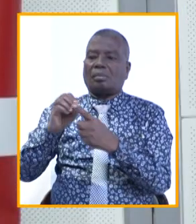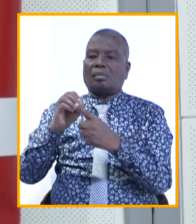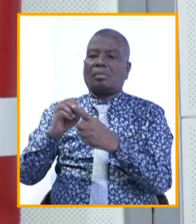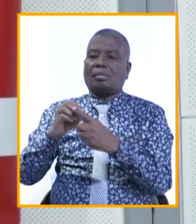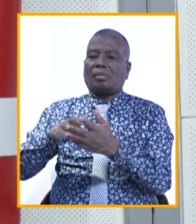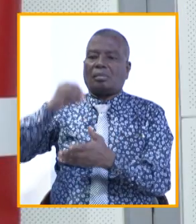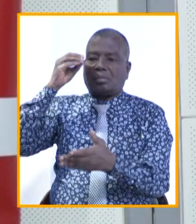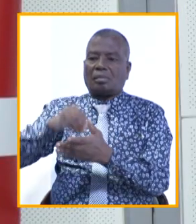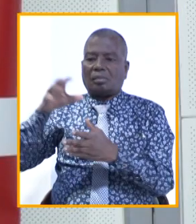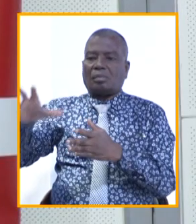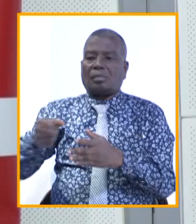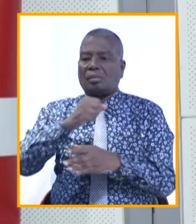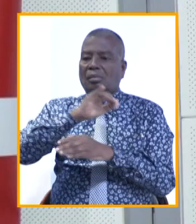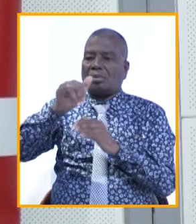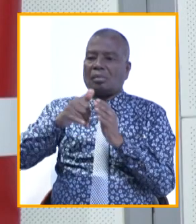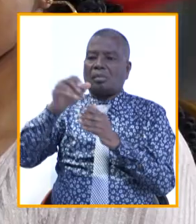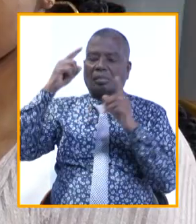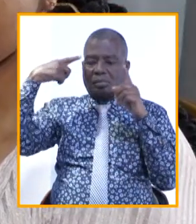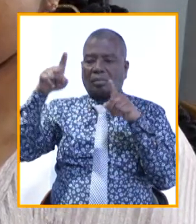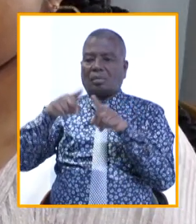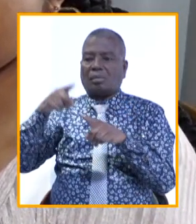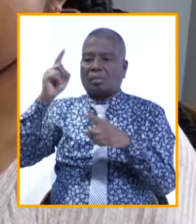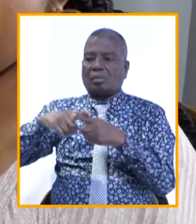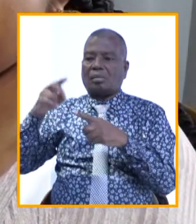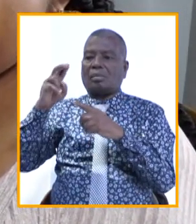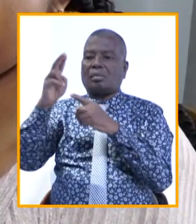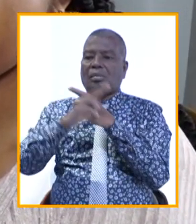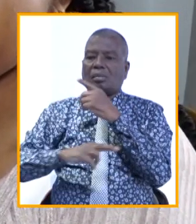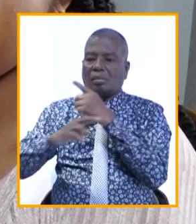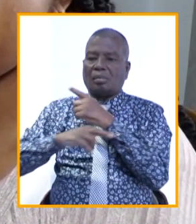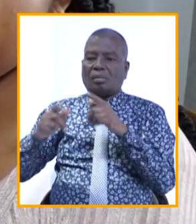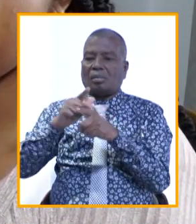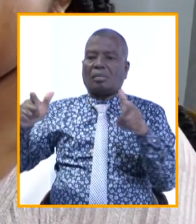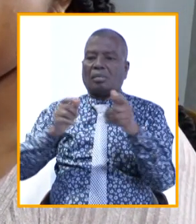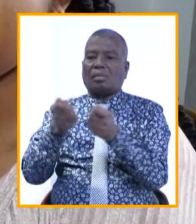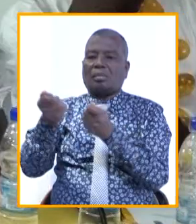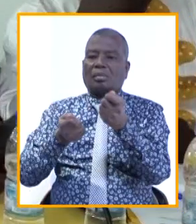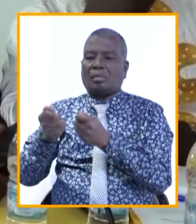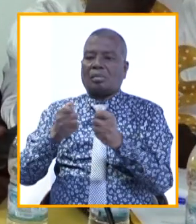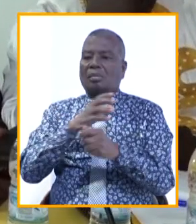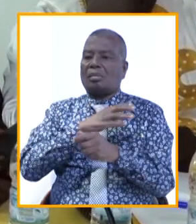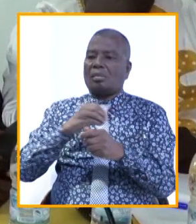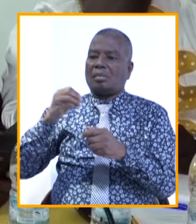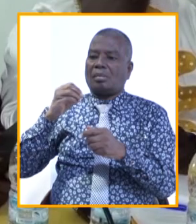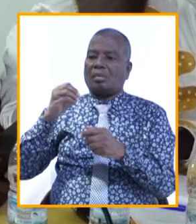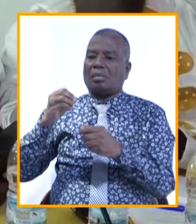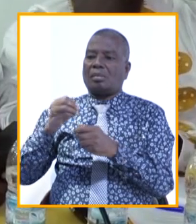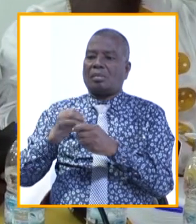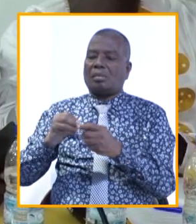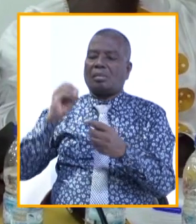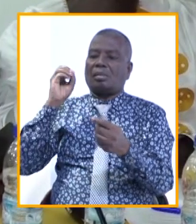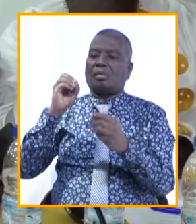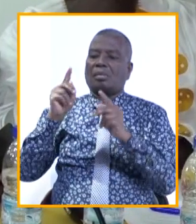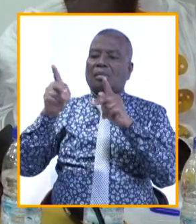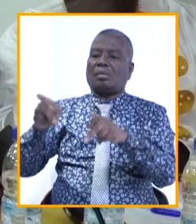apprendre à saisir les contours des accords relatifs à la zone de libre-échange continentale africaine, ZLECAF, et les